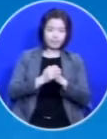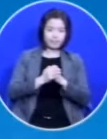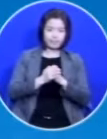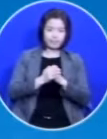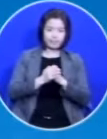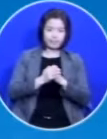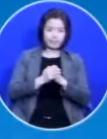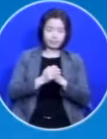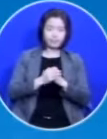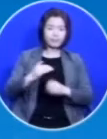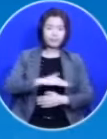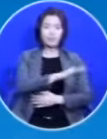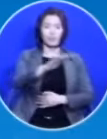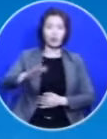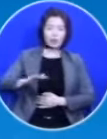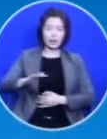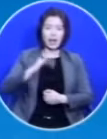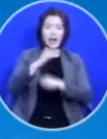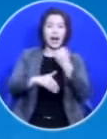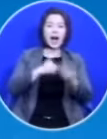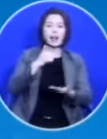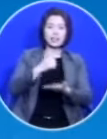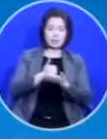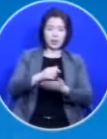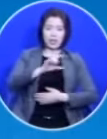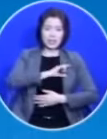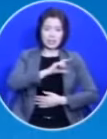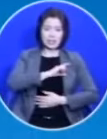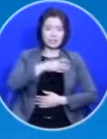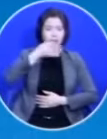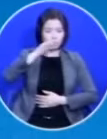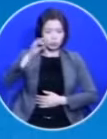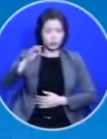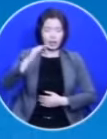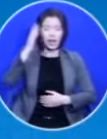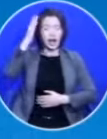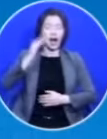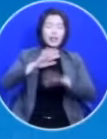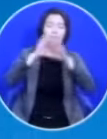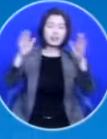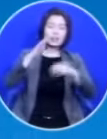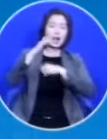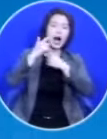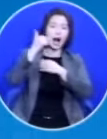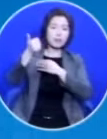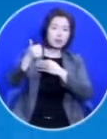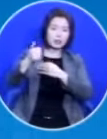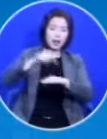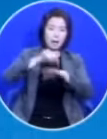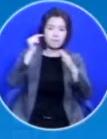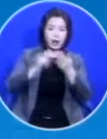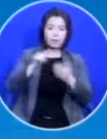뛴다 우리가 하나님의 이름을 부를 때 하늘 아버지의 심정도 그러